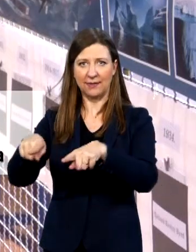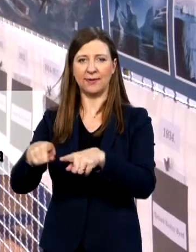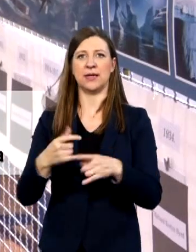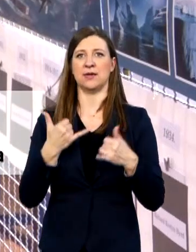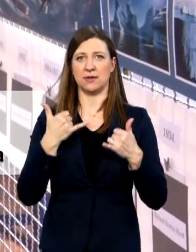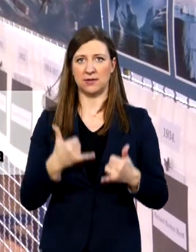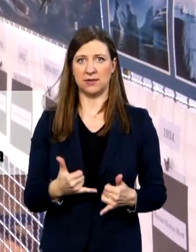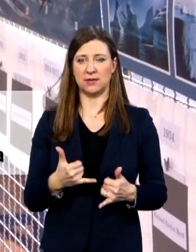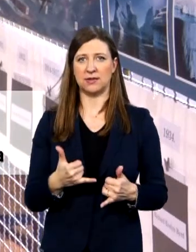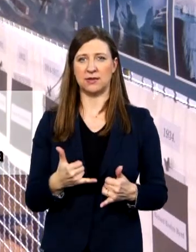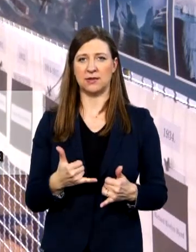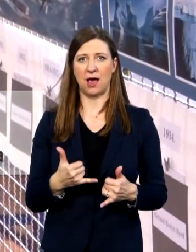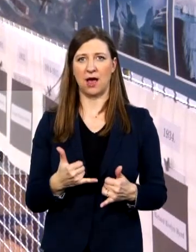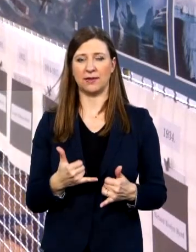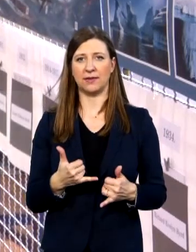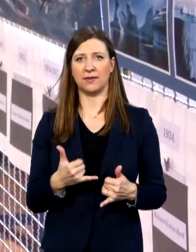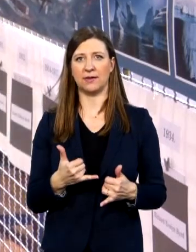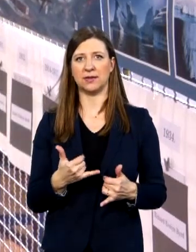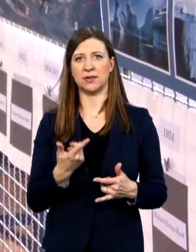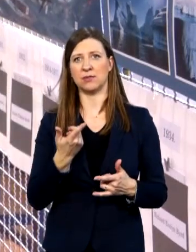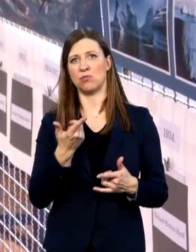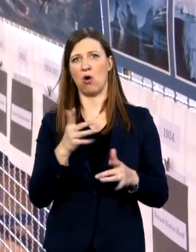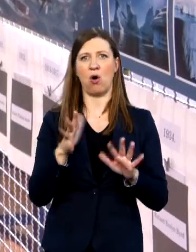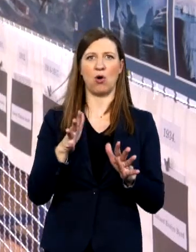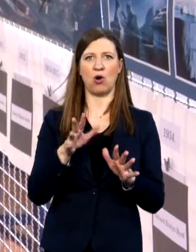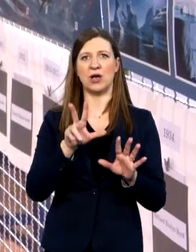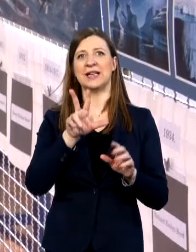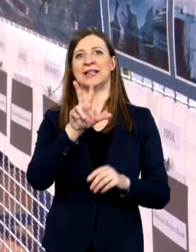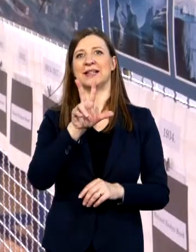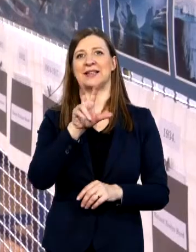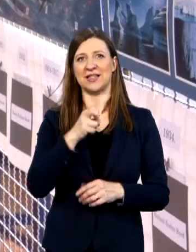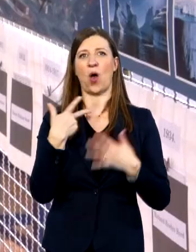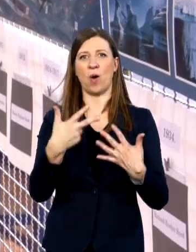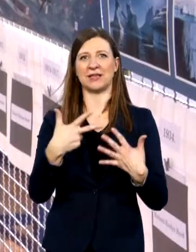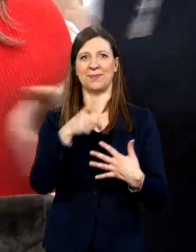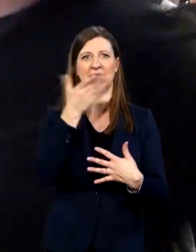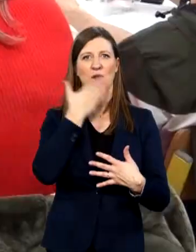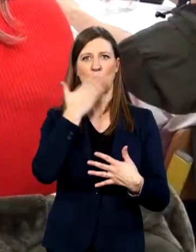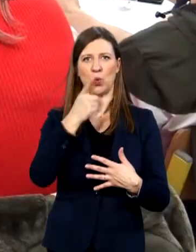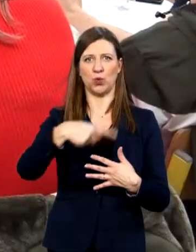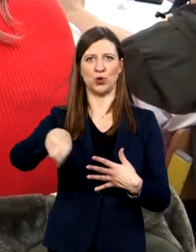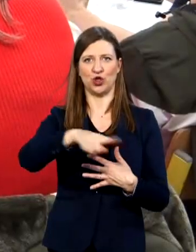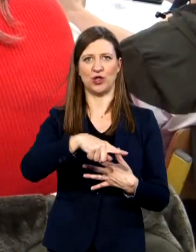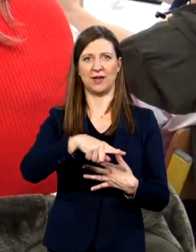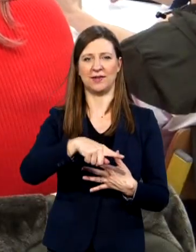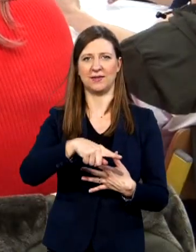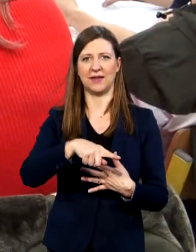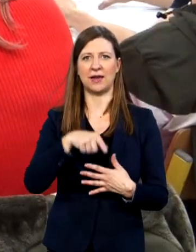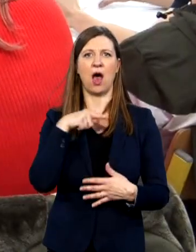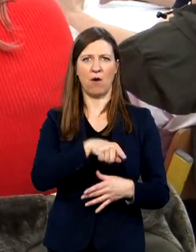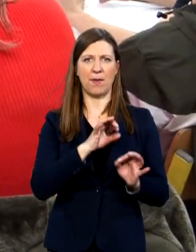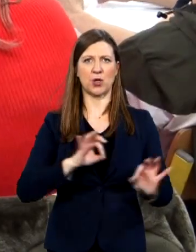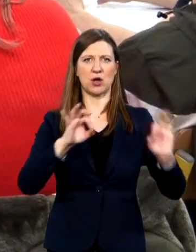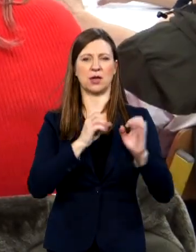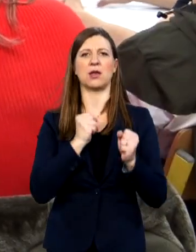smo na nešto malo manje od 380 učenika. Ovo je tema koja je